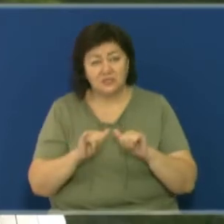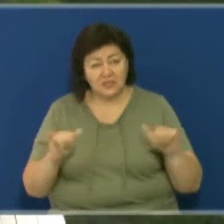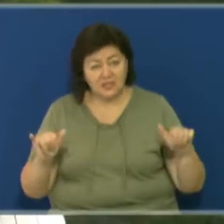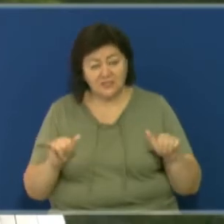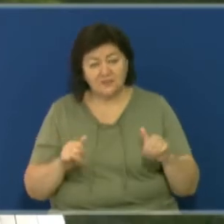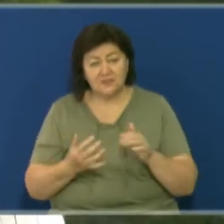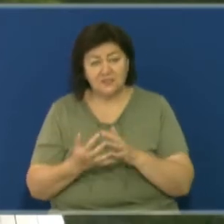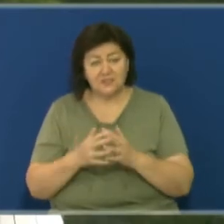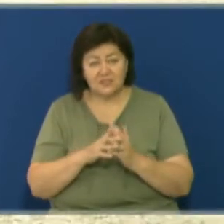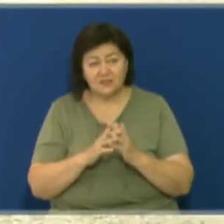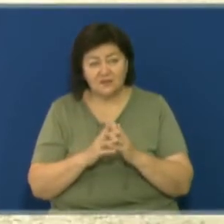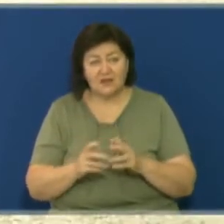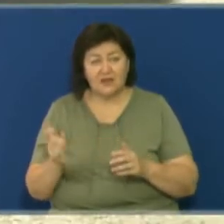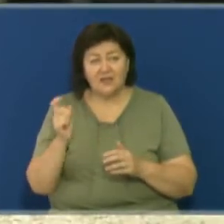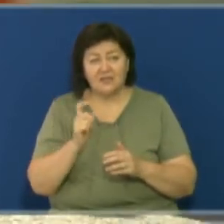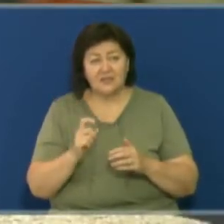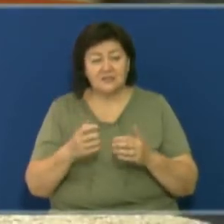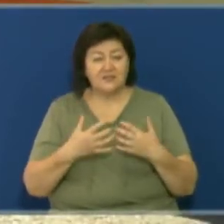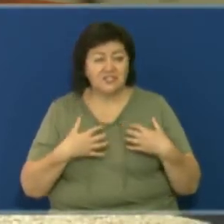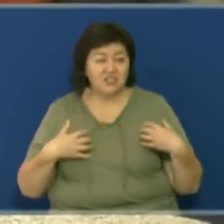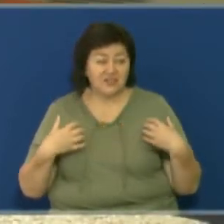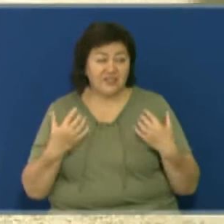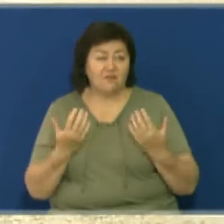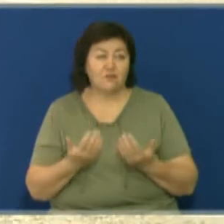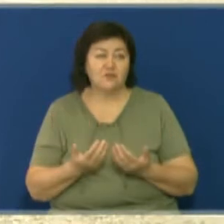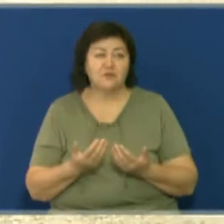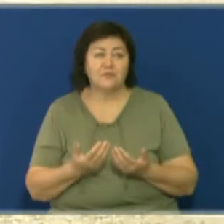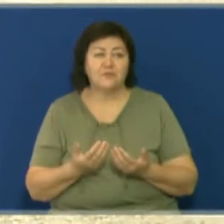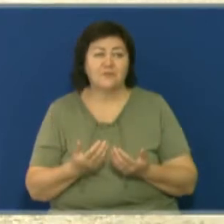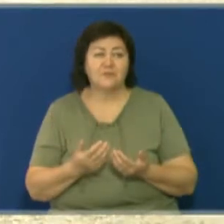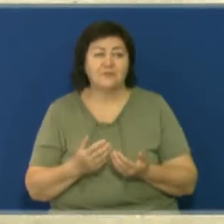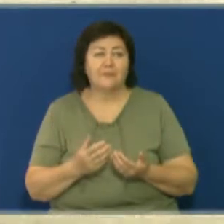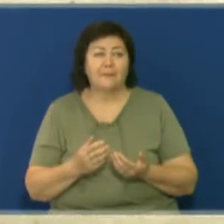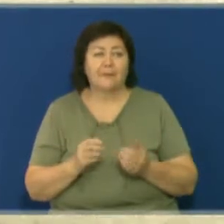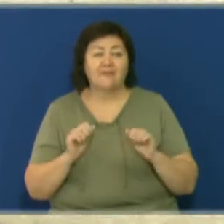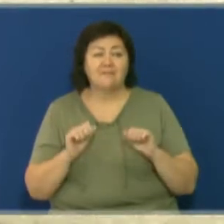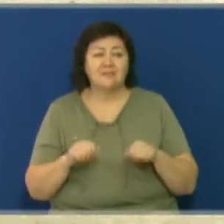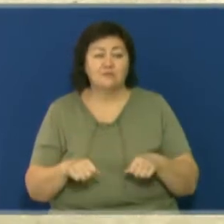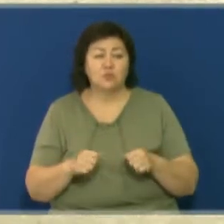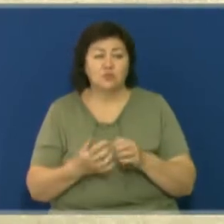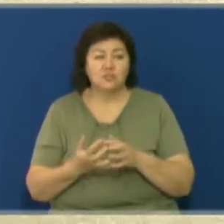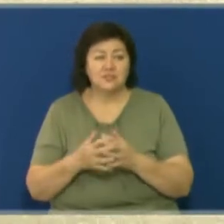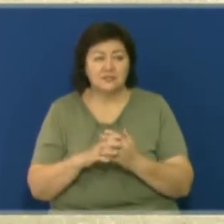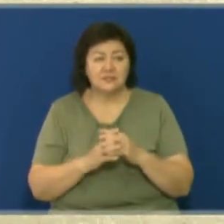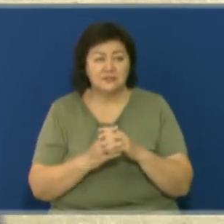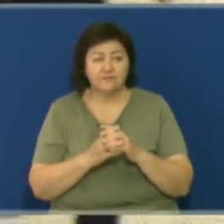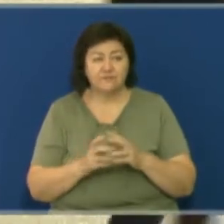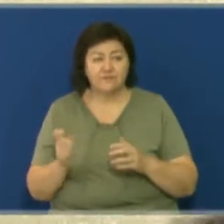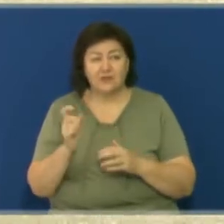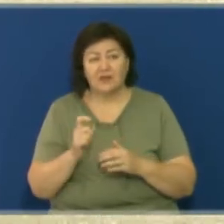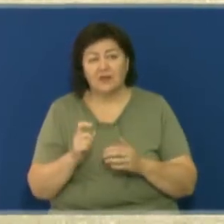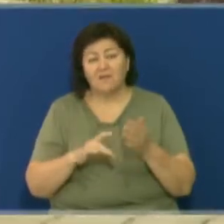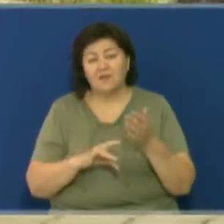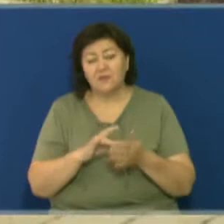числе и животноводства. Стоит отметить, что полномочия сельских акимов не изменились. Главы каждого сельского округа избираются на 4